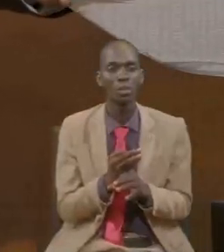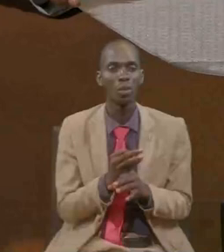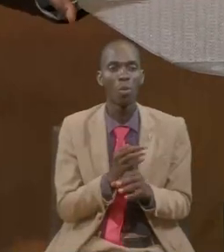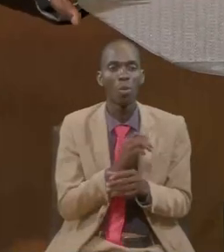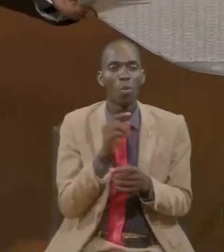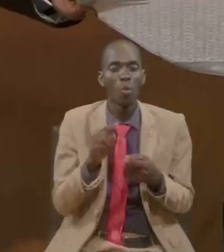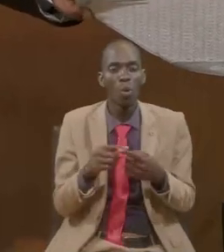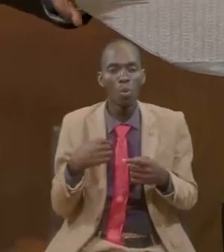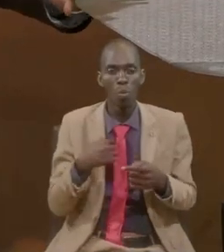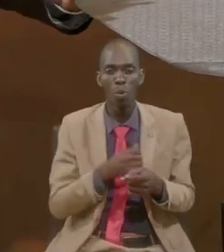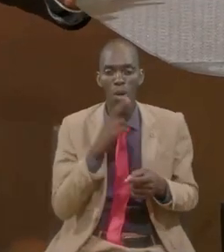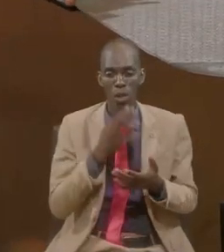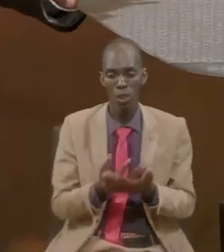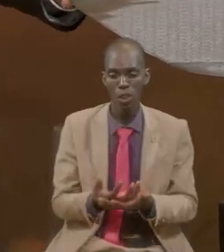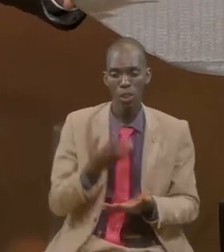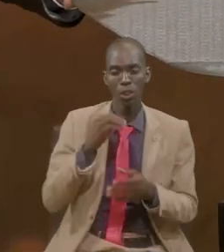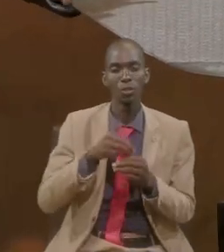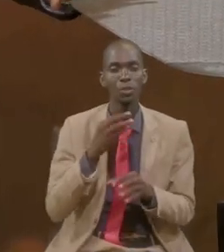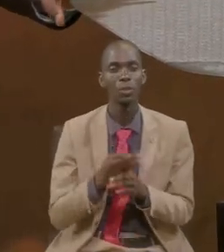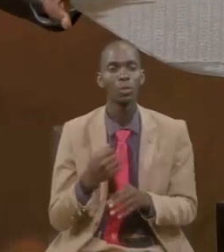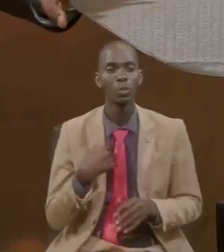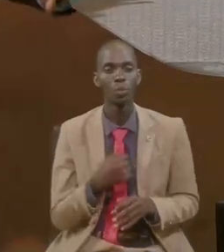riches en la foi? Lorsque nous sommes riches en la foi,